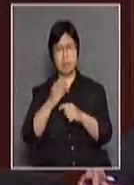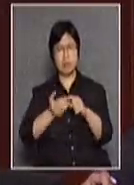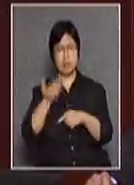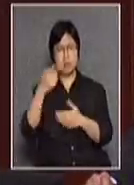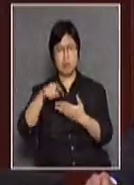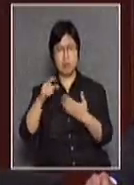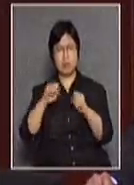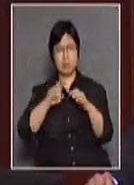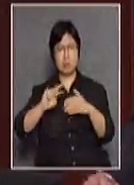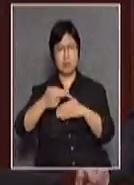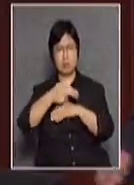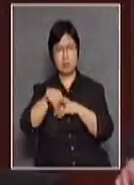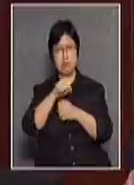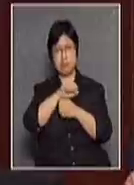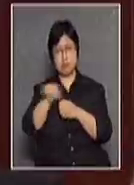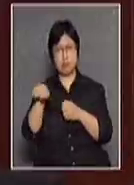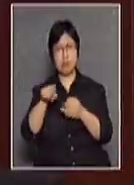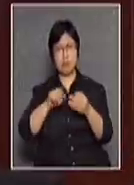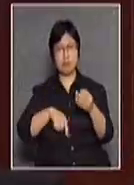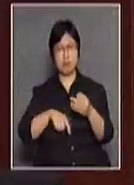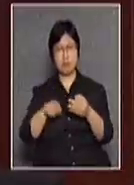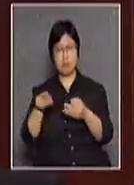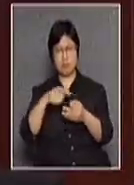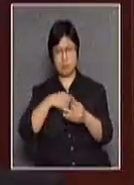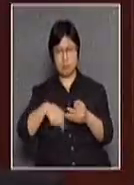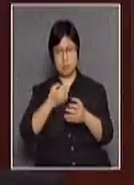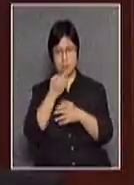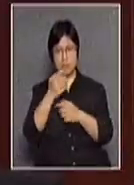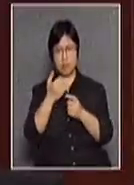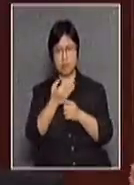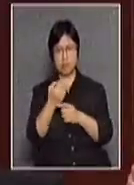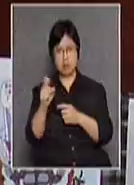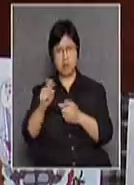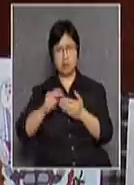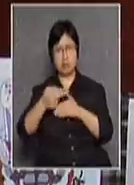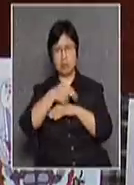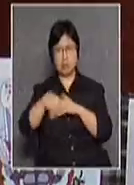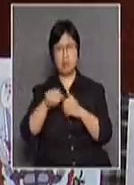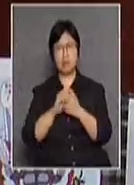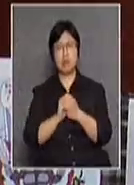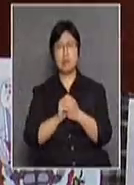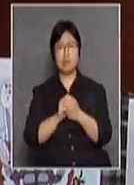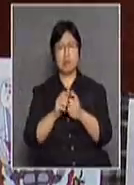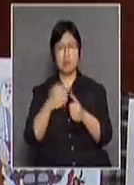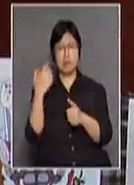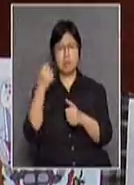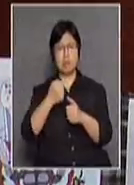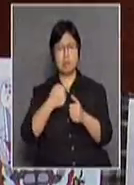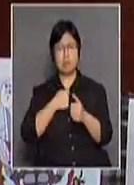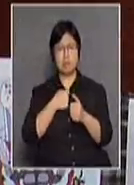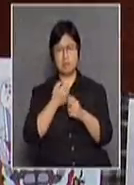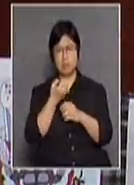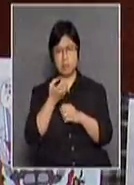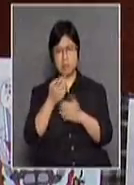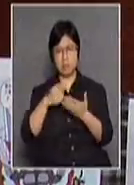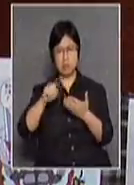成，我宣布修正案被否決。陳志全議員，請你動議第639項修正案。 主席，我動議通